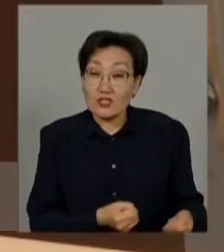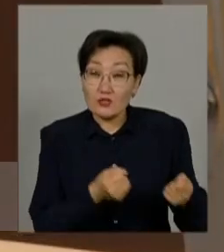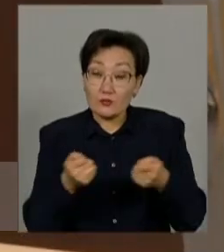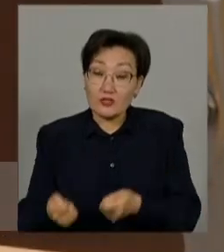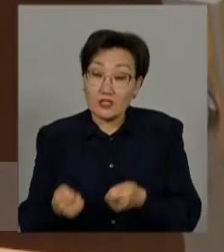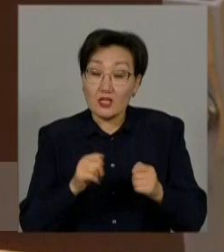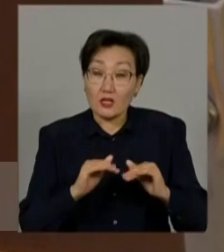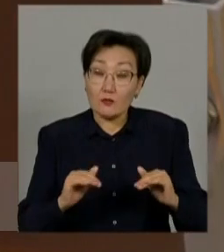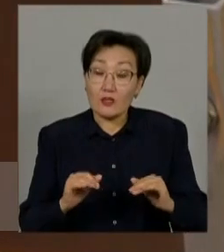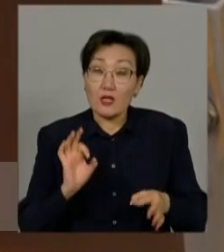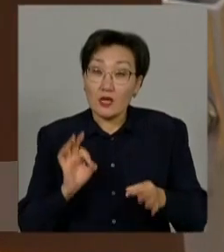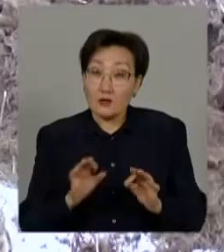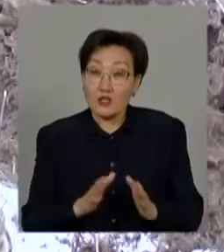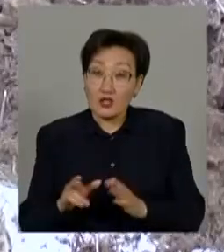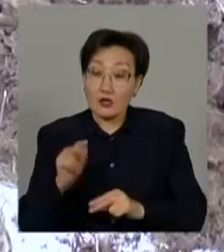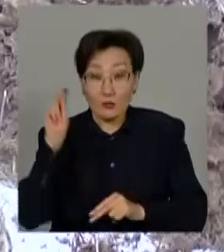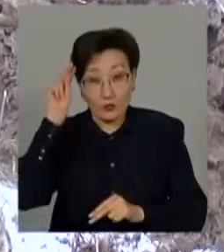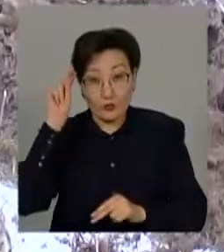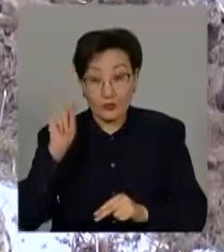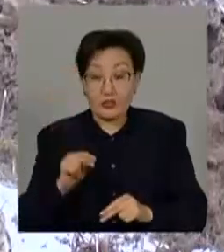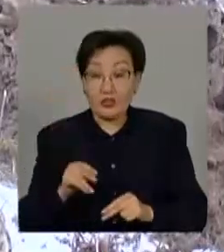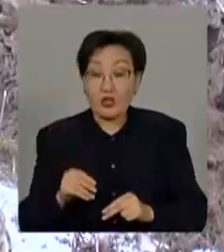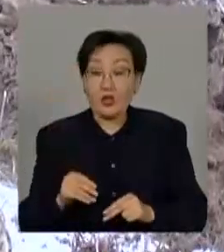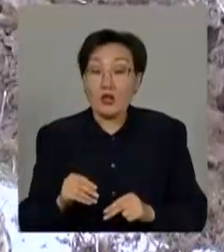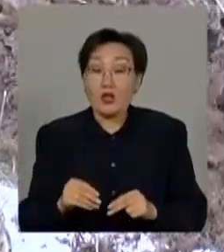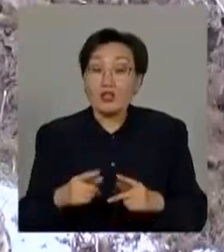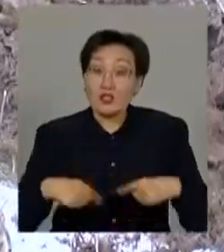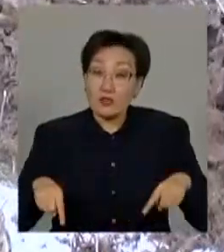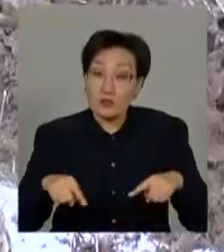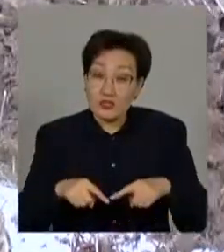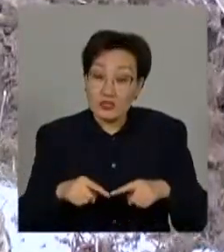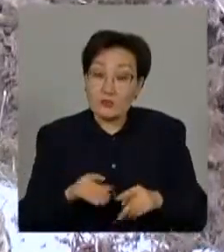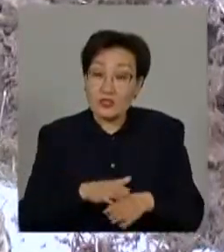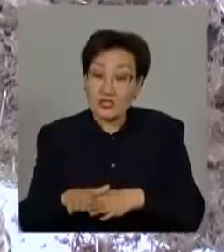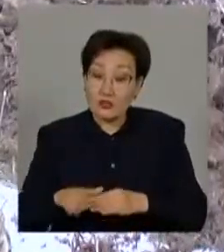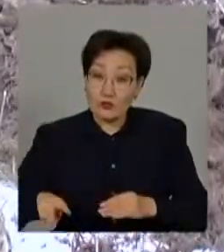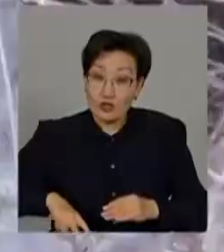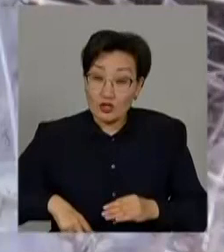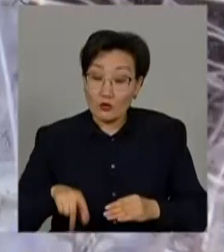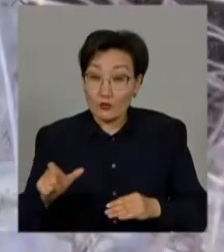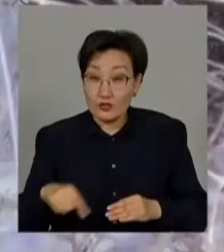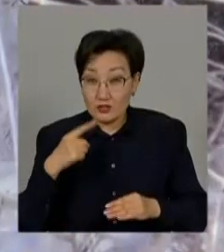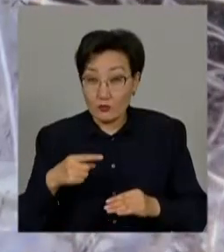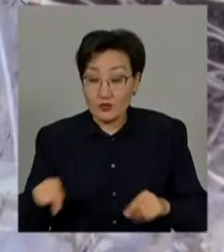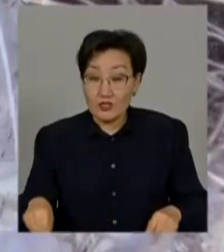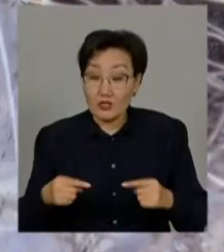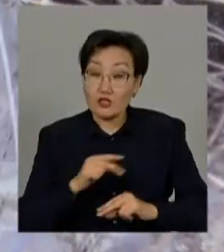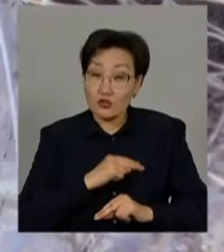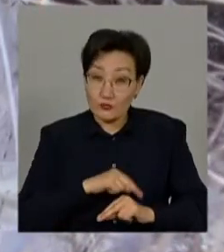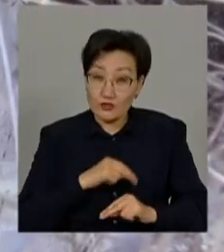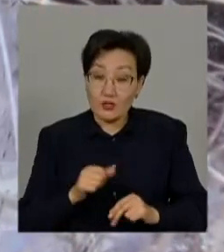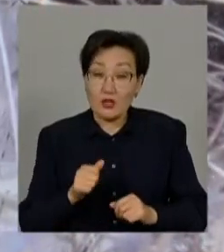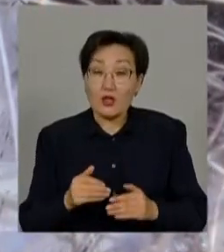оқушылар қалыпты режимде оқып жатыр. Ал Қызылжар су жауапкершілігі шектеулі серіктестігі атқарушы директорының сөзінше қалыпқа келтіру жұмыстары